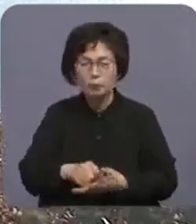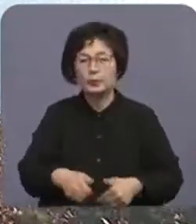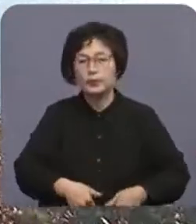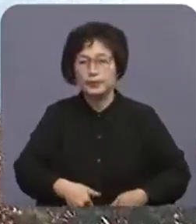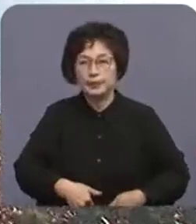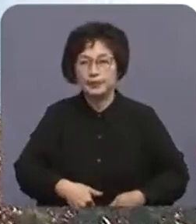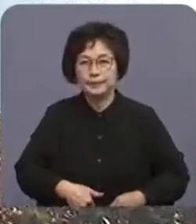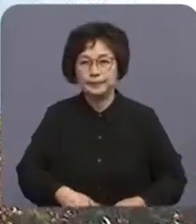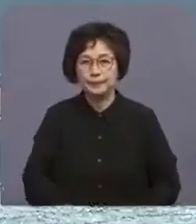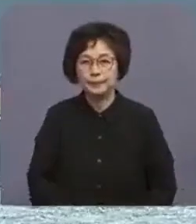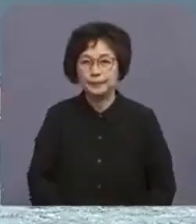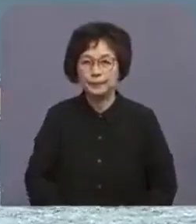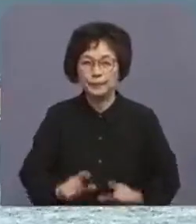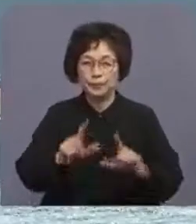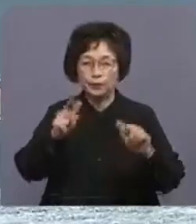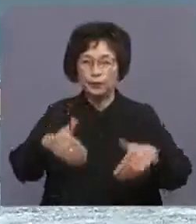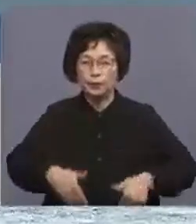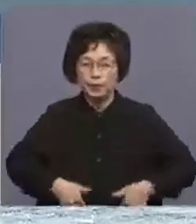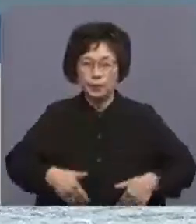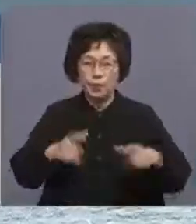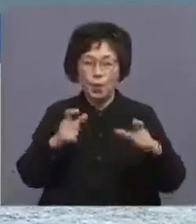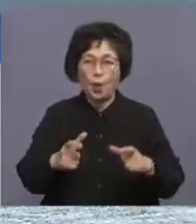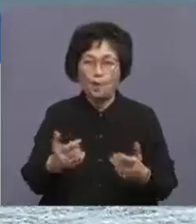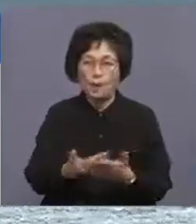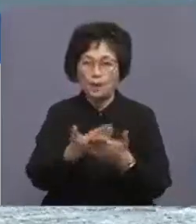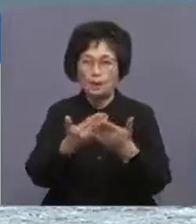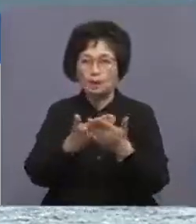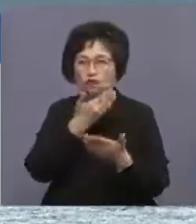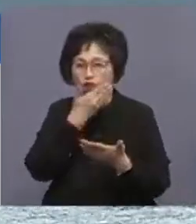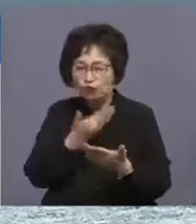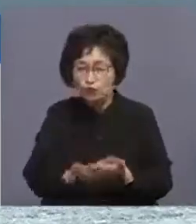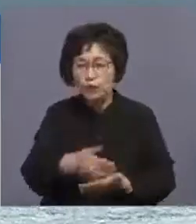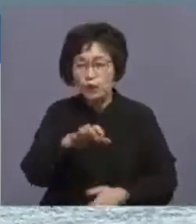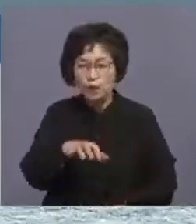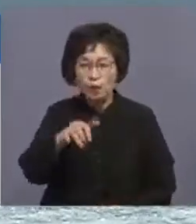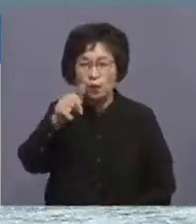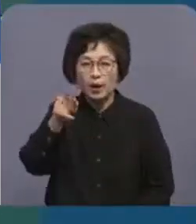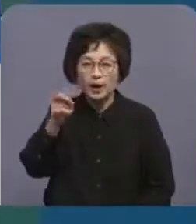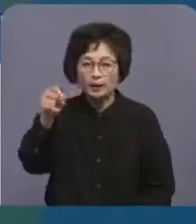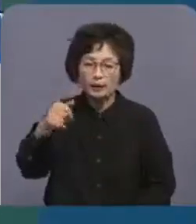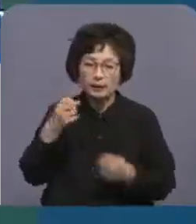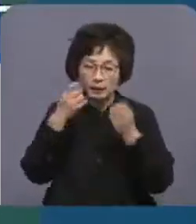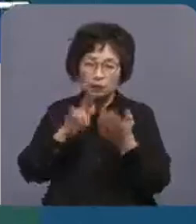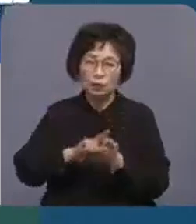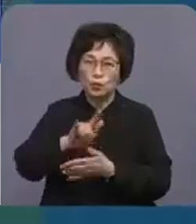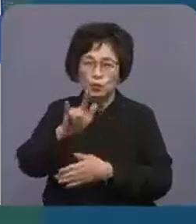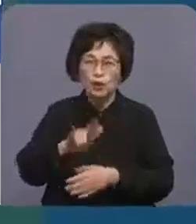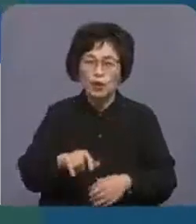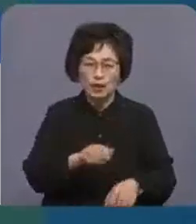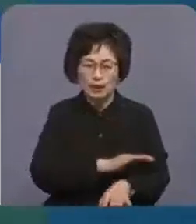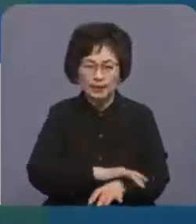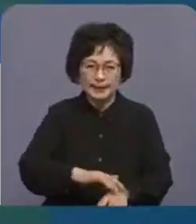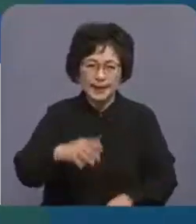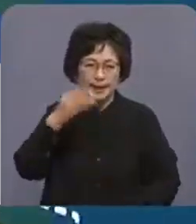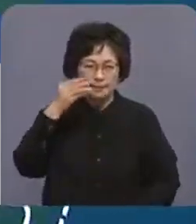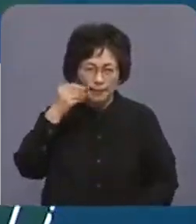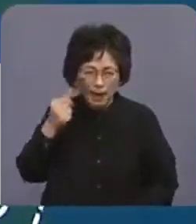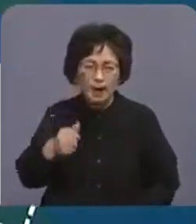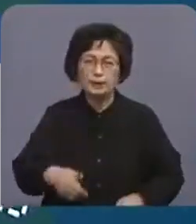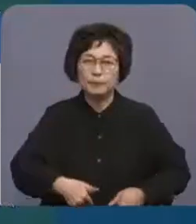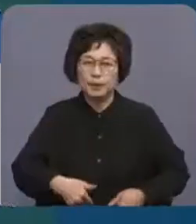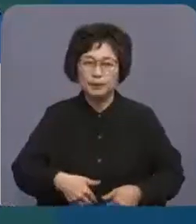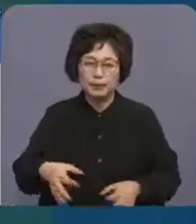나섰습니다. 동남권 발전의 핵심 동력인 가덕신공항은 차질 없이 추진되어야 합니다. 경제부총리를